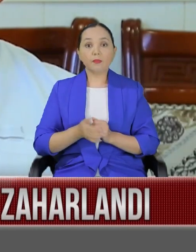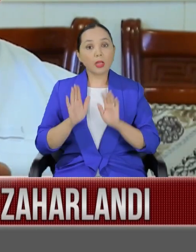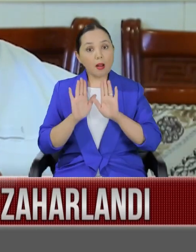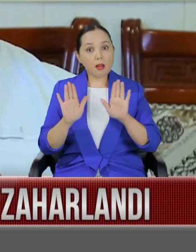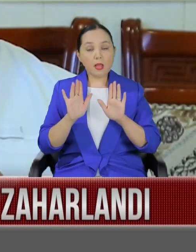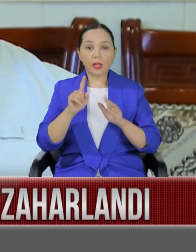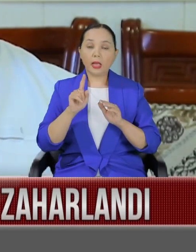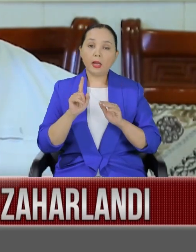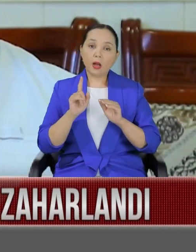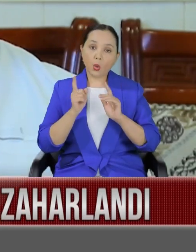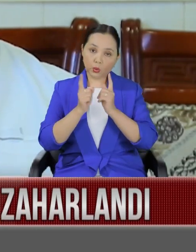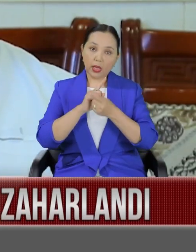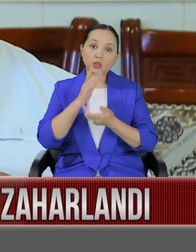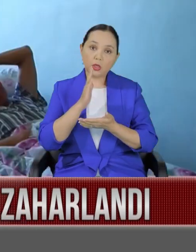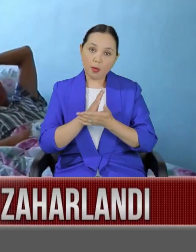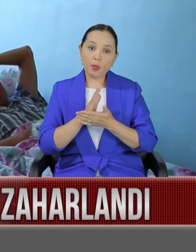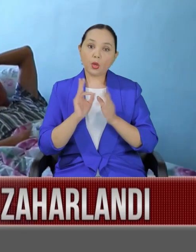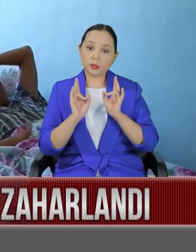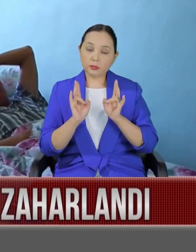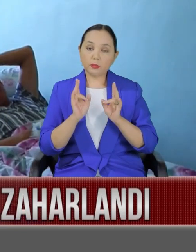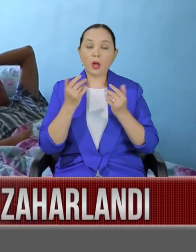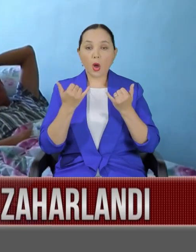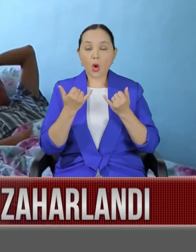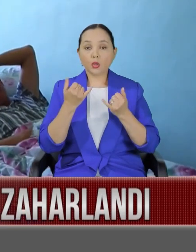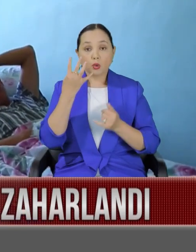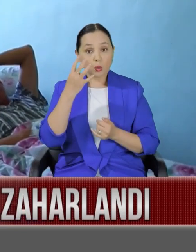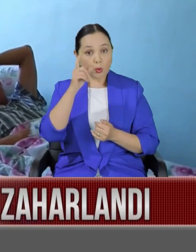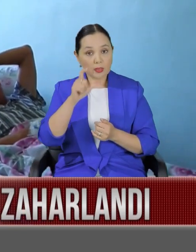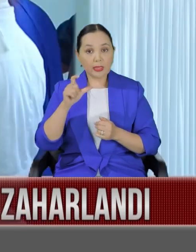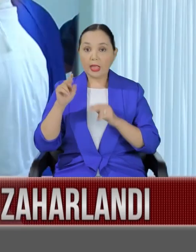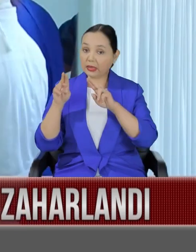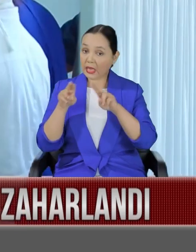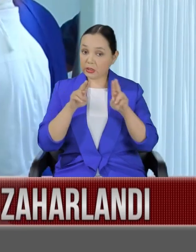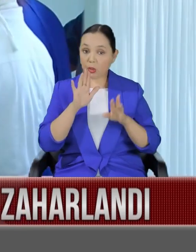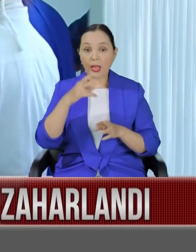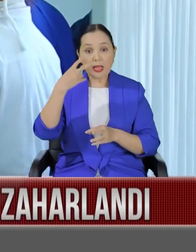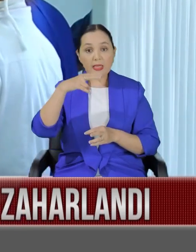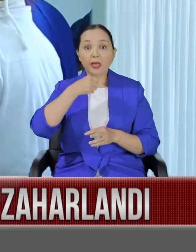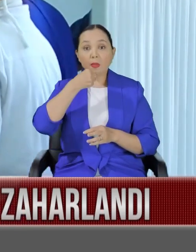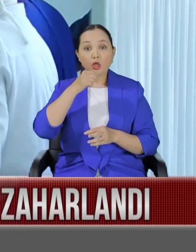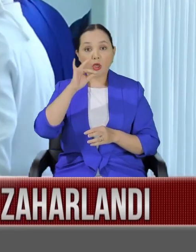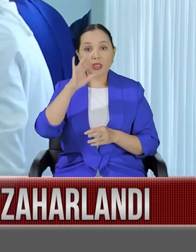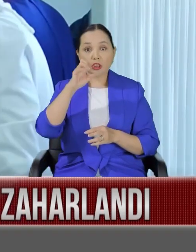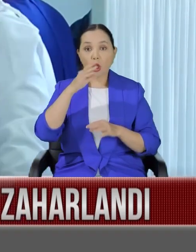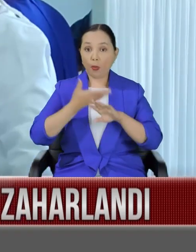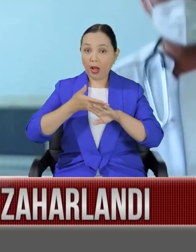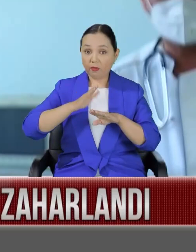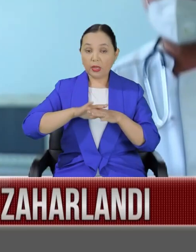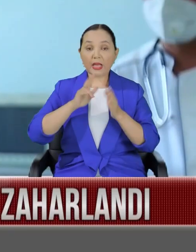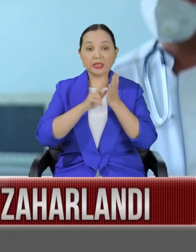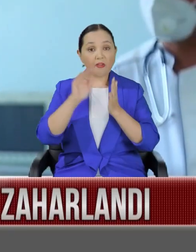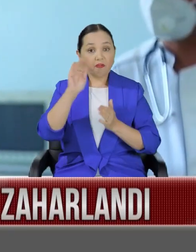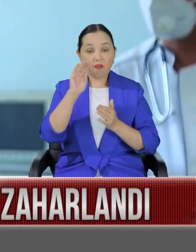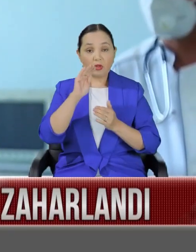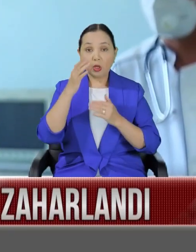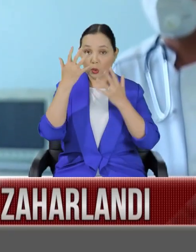Lekin dinamik o'zgarishlar bor. Hozir bemorlarning 4 nafari tibbiy nazoratda, 20 yoshli Islomning esa ahvoli og'irlashib